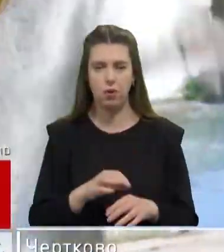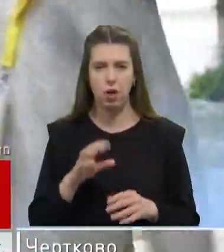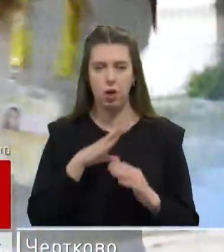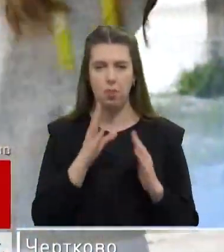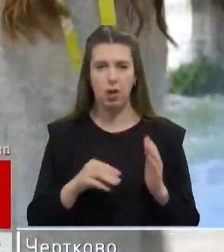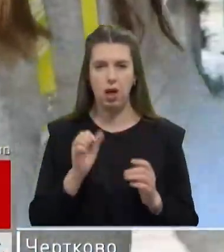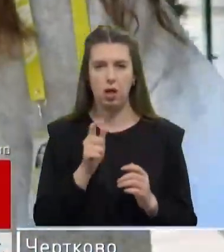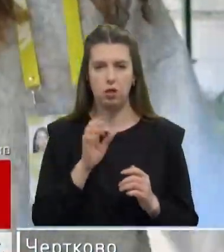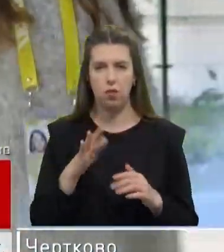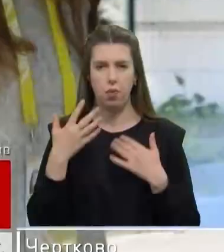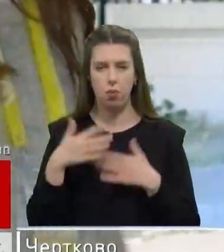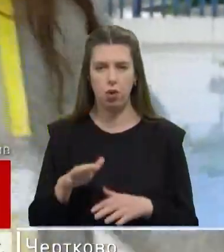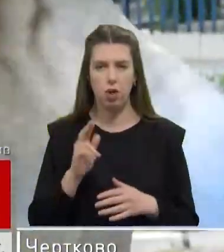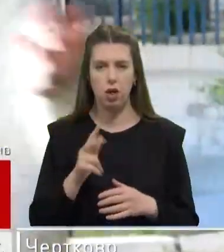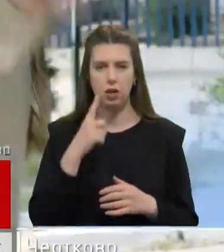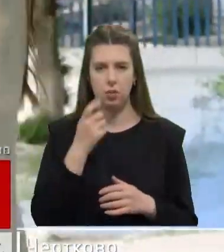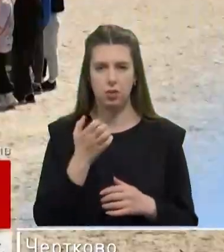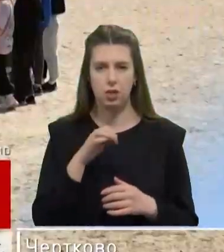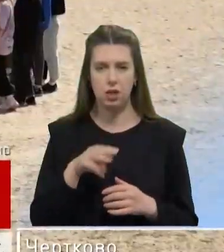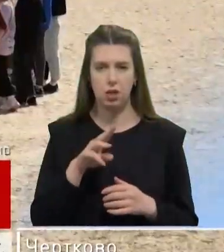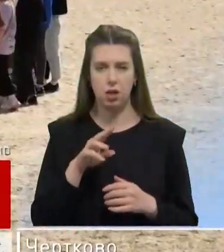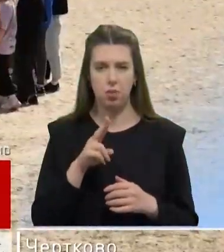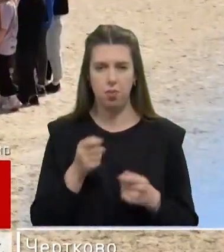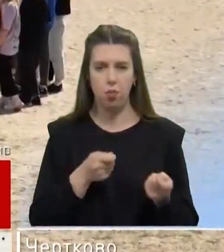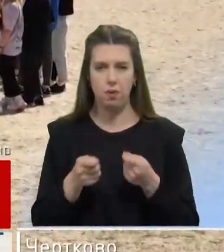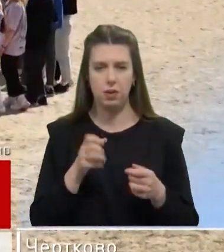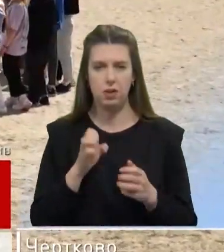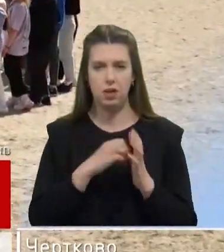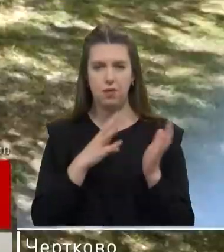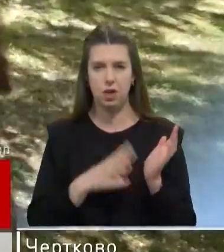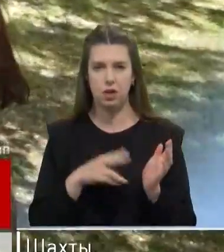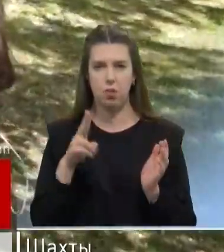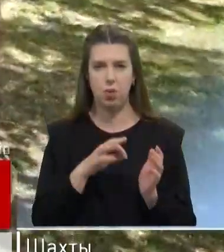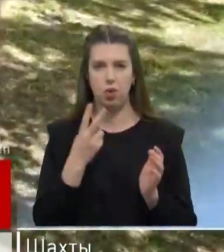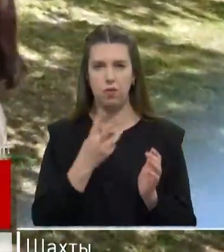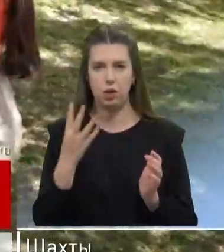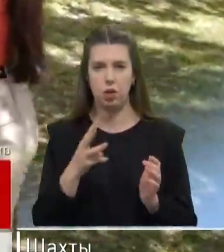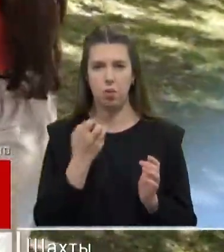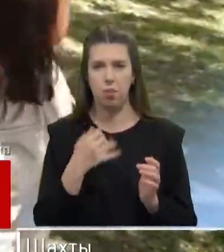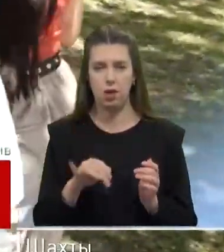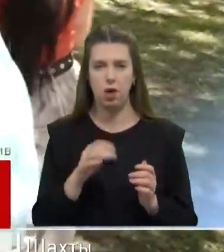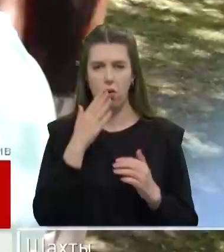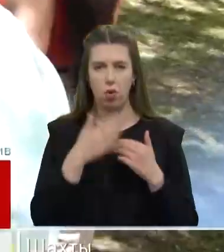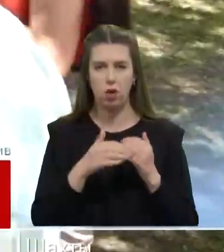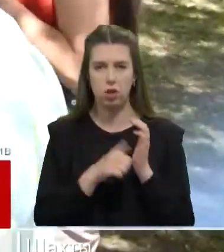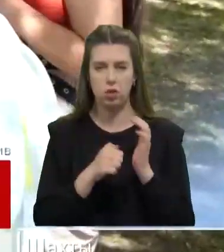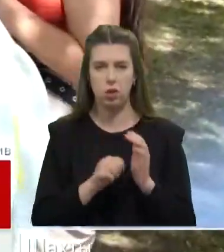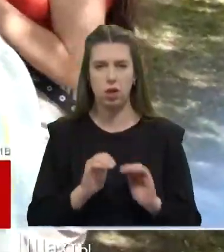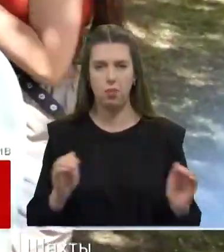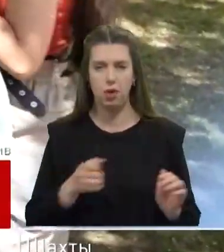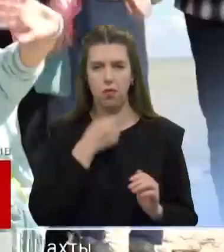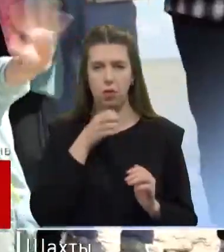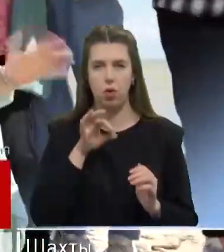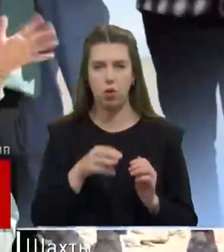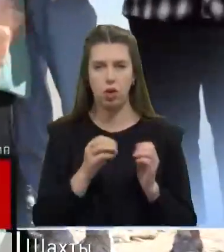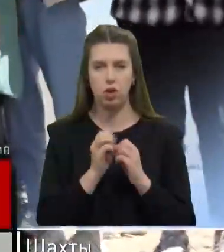берегу Азовского моря. Как сообщает сайт данского правительства, с 19 по 24 мая около 600 ребят в возрасте